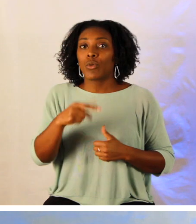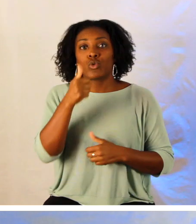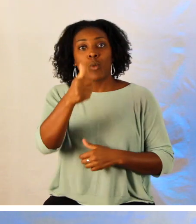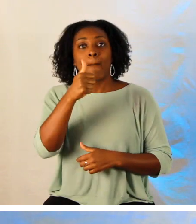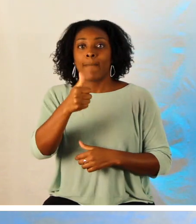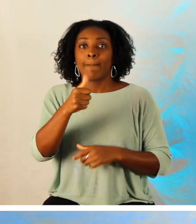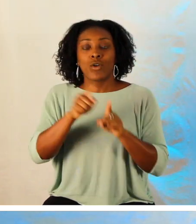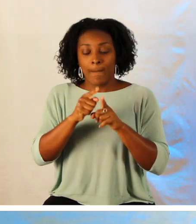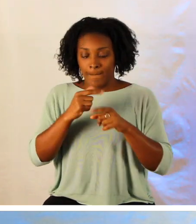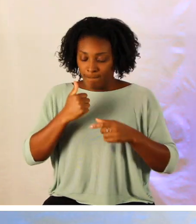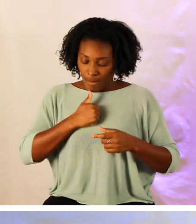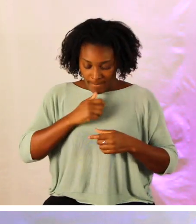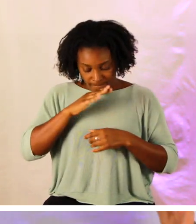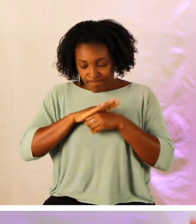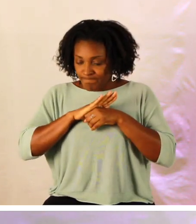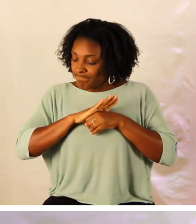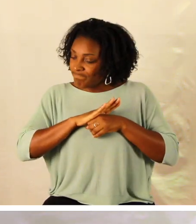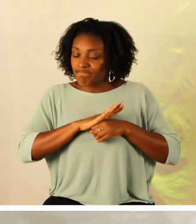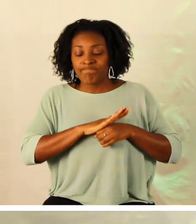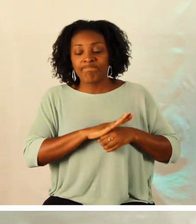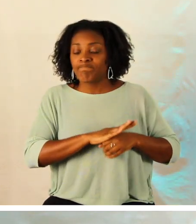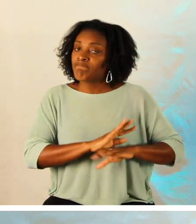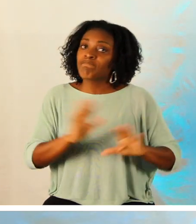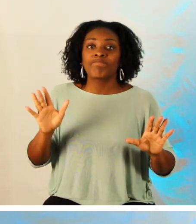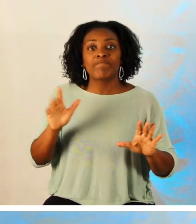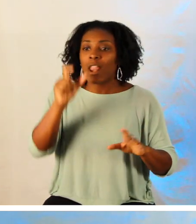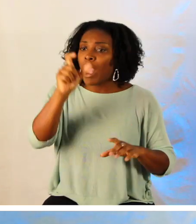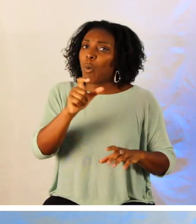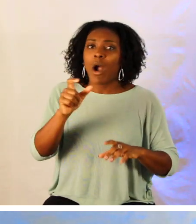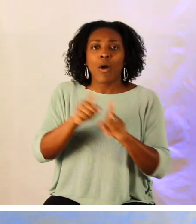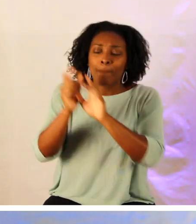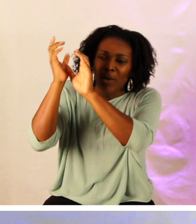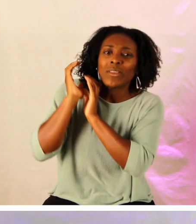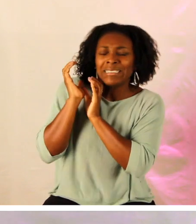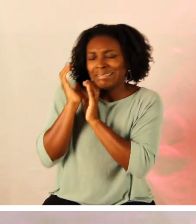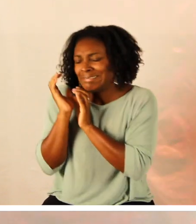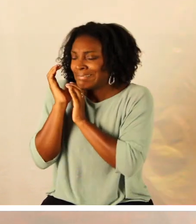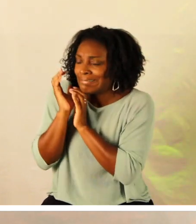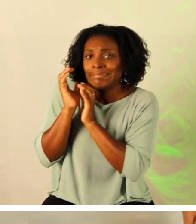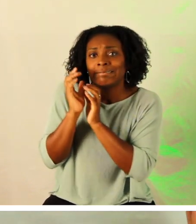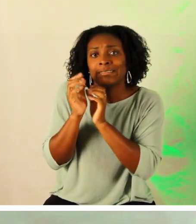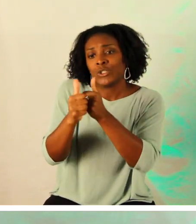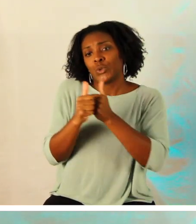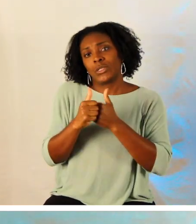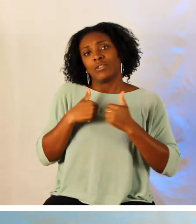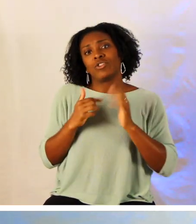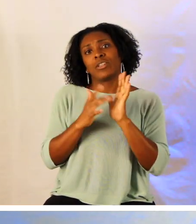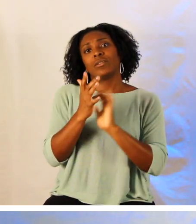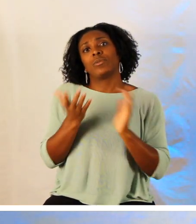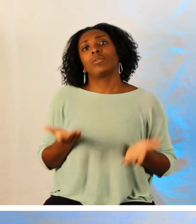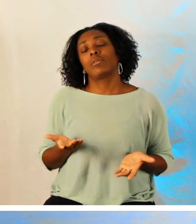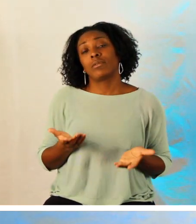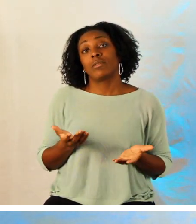lui-même. Qu'il porte chaque jour sa croix et qu'il me suive. Donc la vie chrétienne, la vie consacrée d'un enfant de